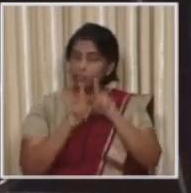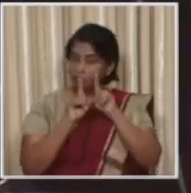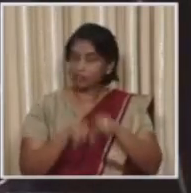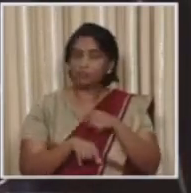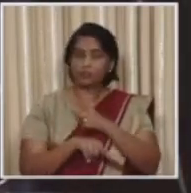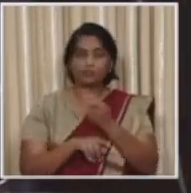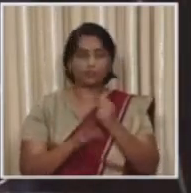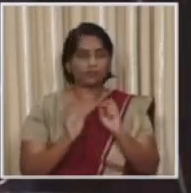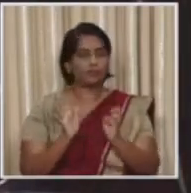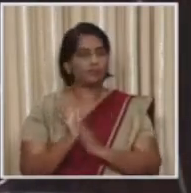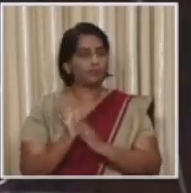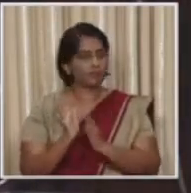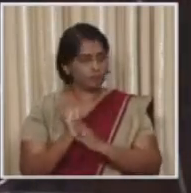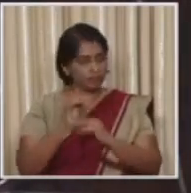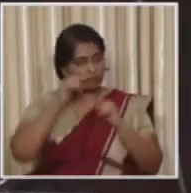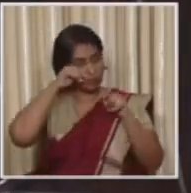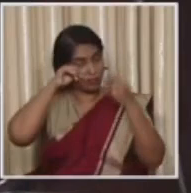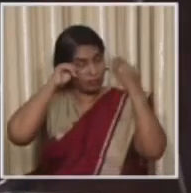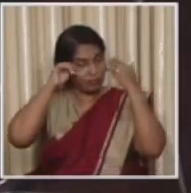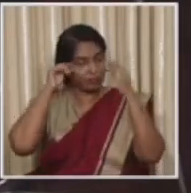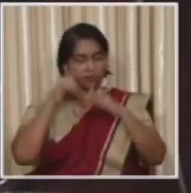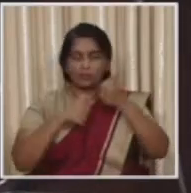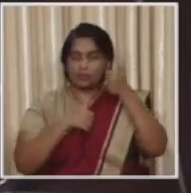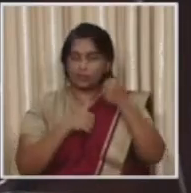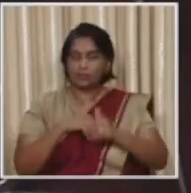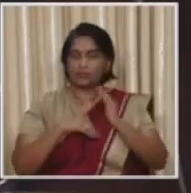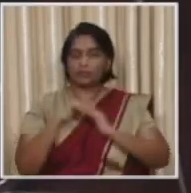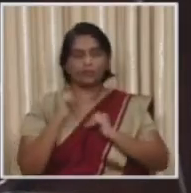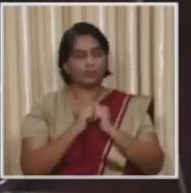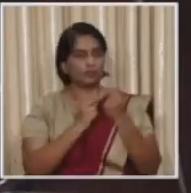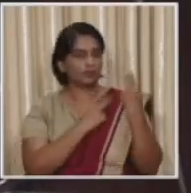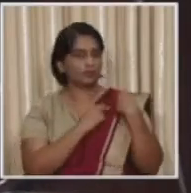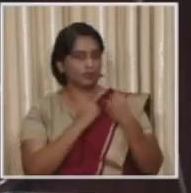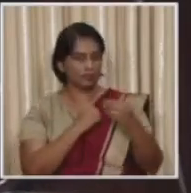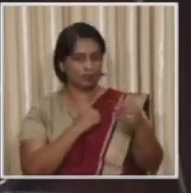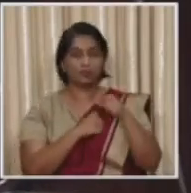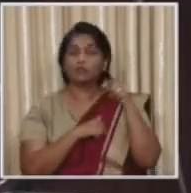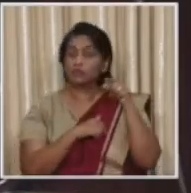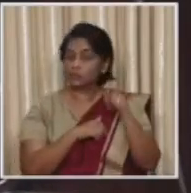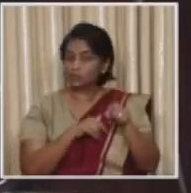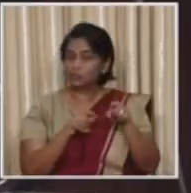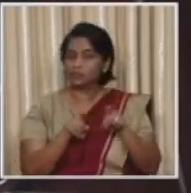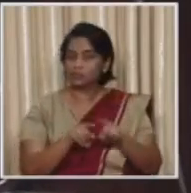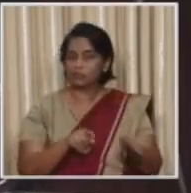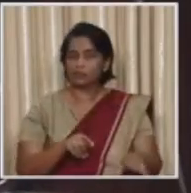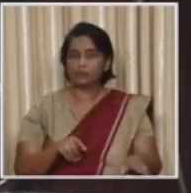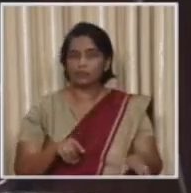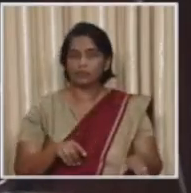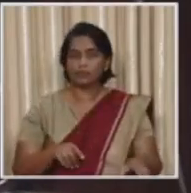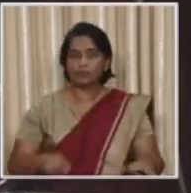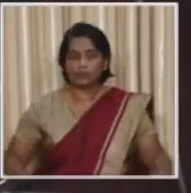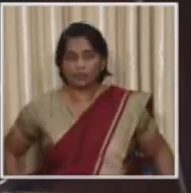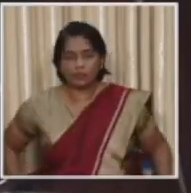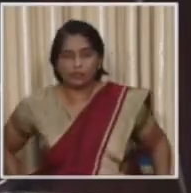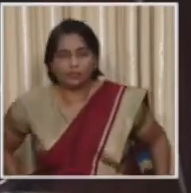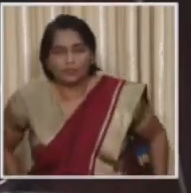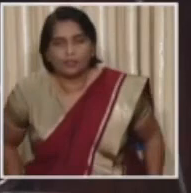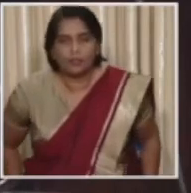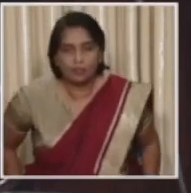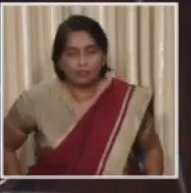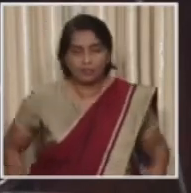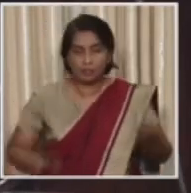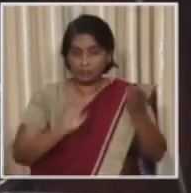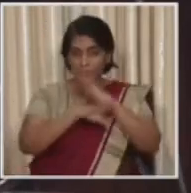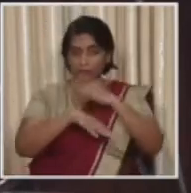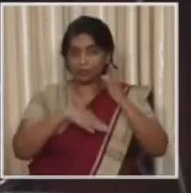මේ මුදල් කාරක සභාව මේ සම්බන්ධයෙන් ඉතා වැදගත් කාර්යභාරයක් ඉෂ්ට කරනවා. දැන් එතකොටත් පහුගිය කාලේ වෙච්ච සිද්ධීන්